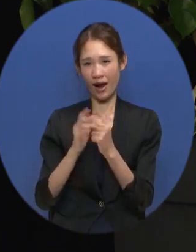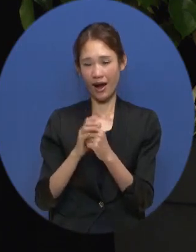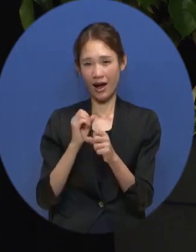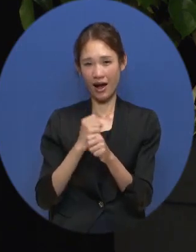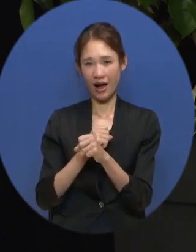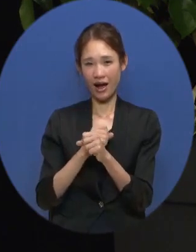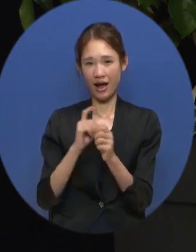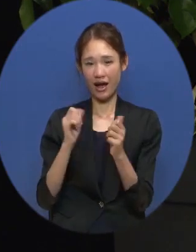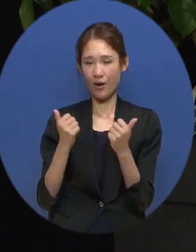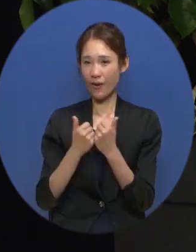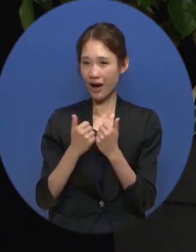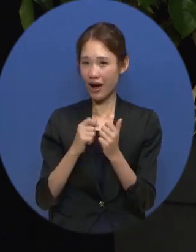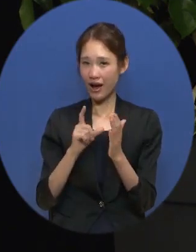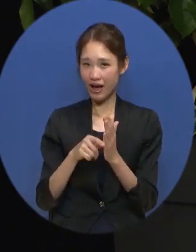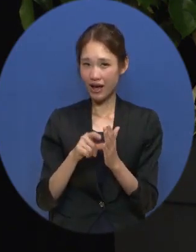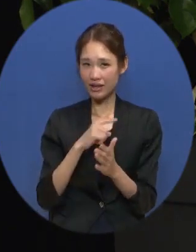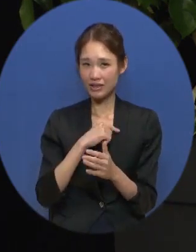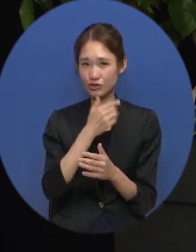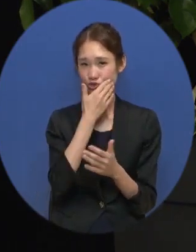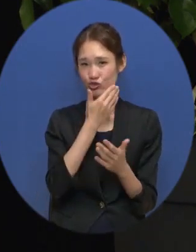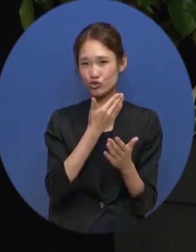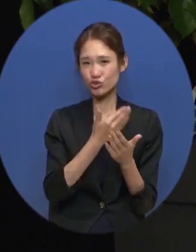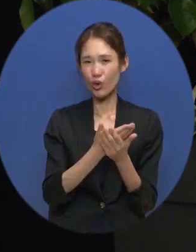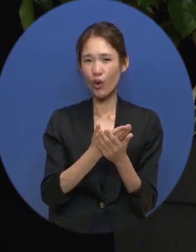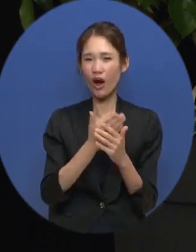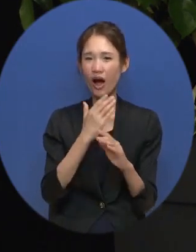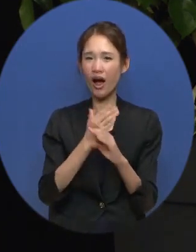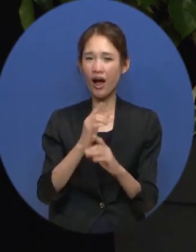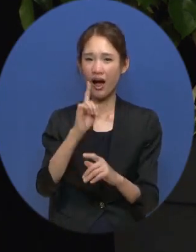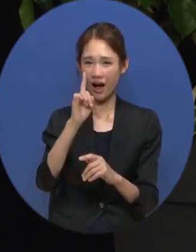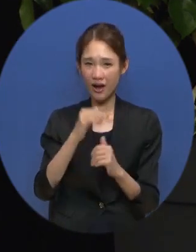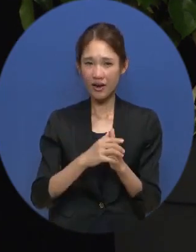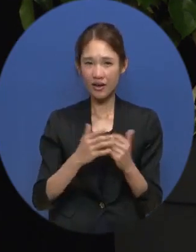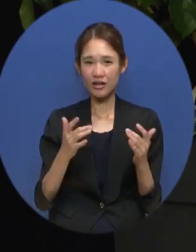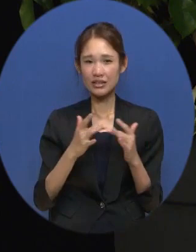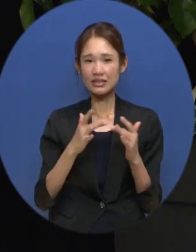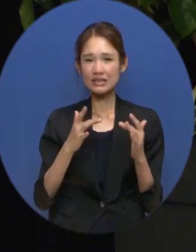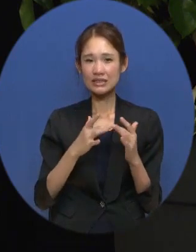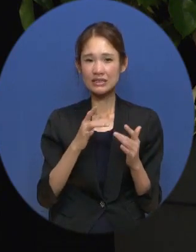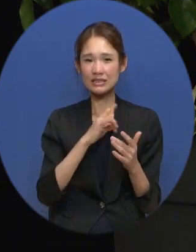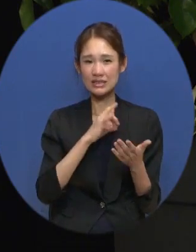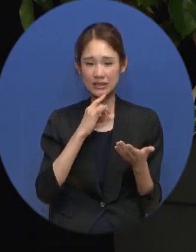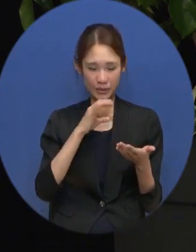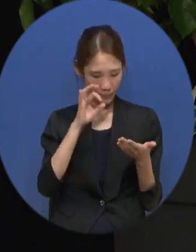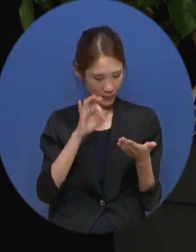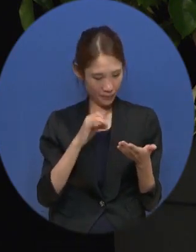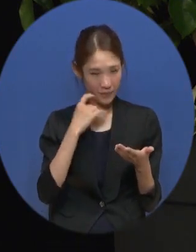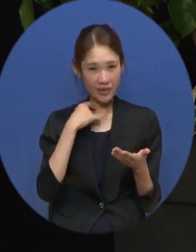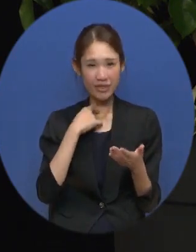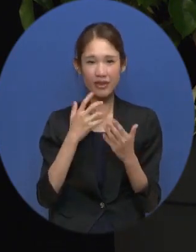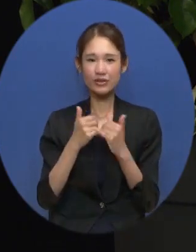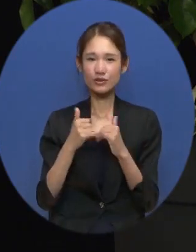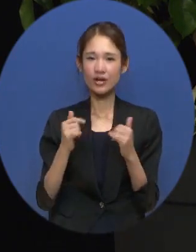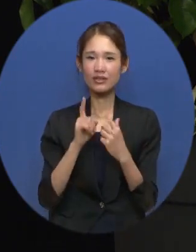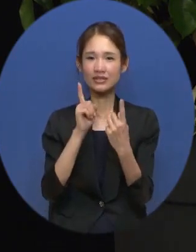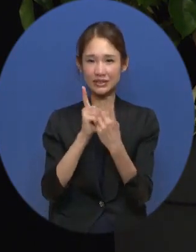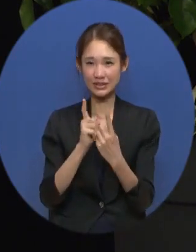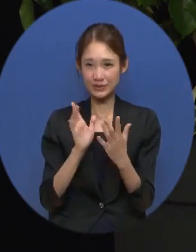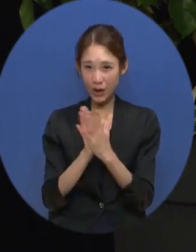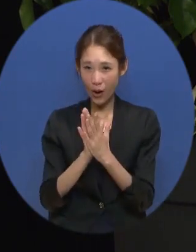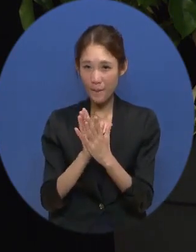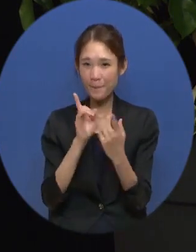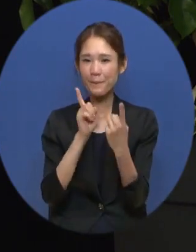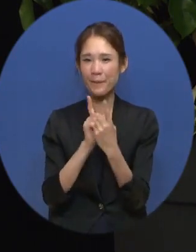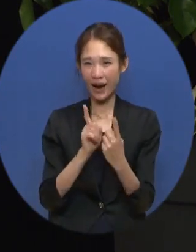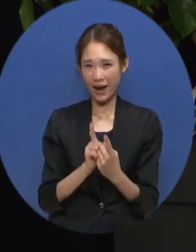네. 가장 거사 중에 하나가 온라인상에서 이름만 봤던 직원들을 만나는 거죠.